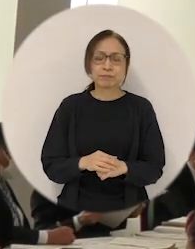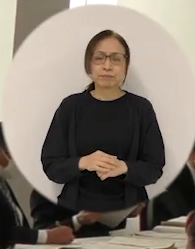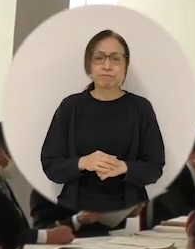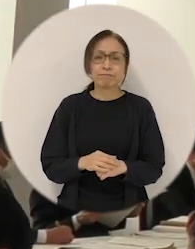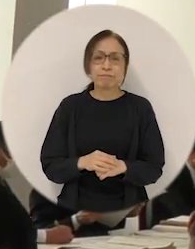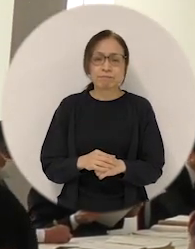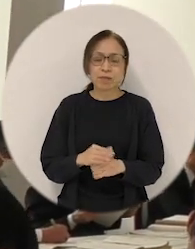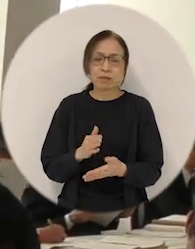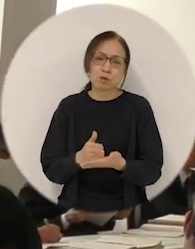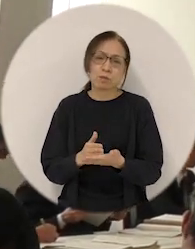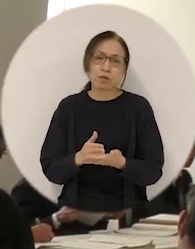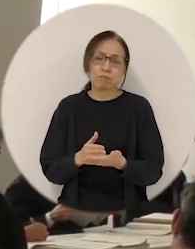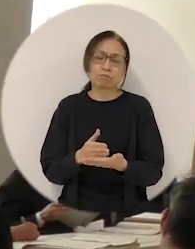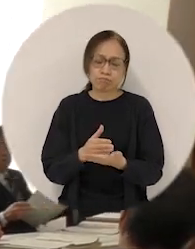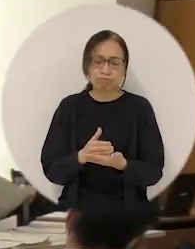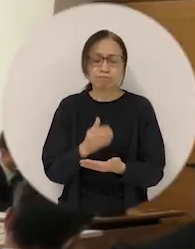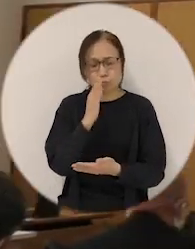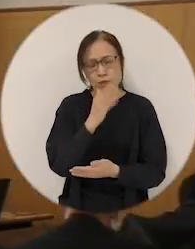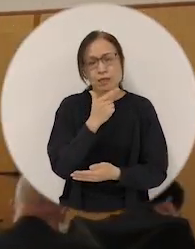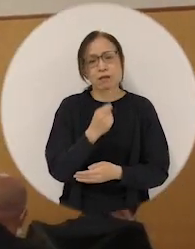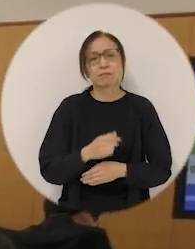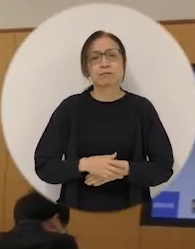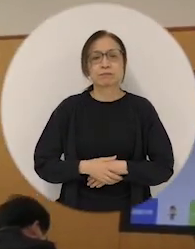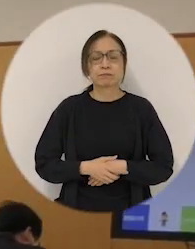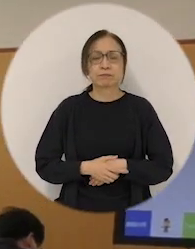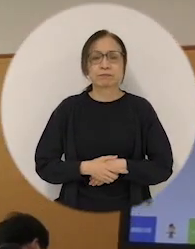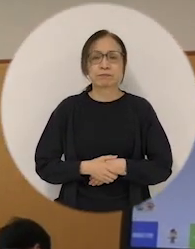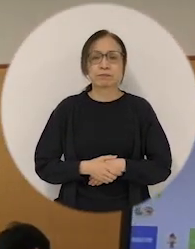説明はできると思うんですけど。